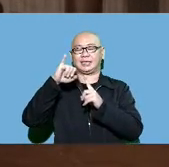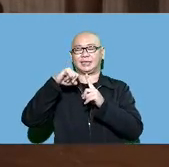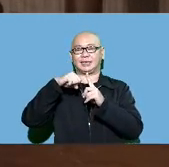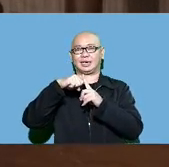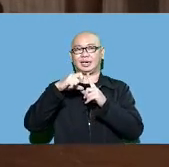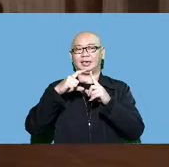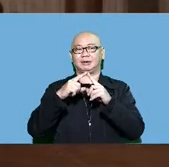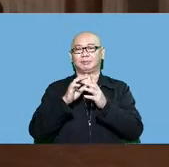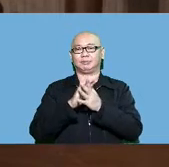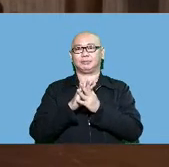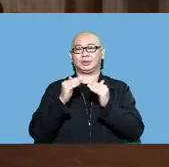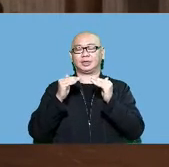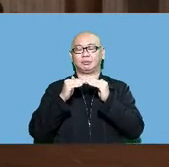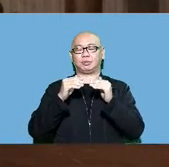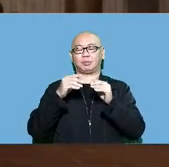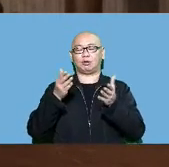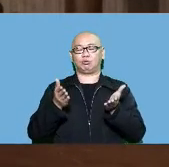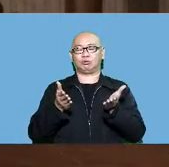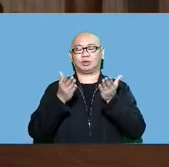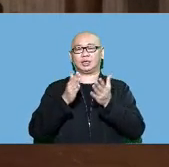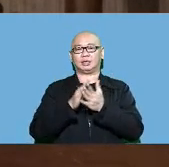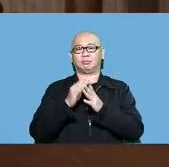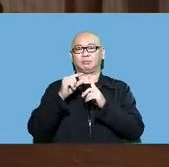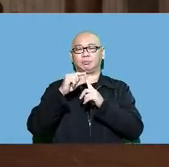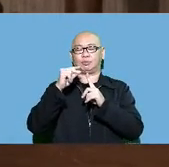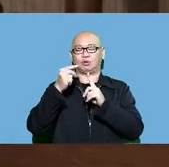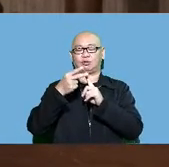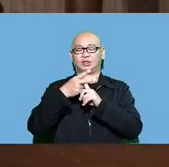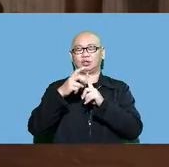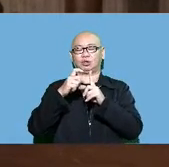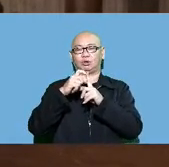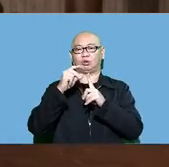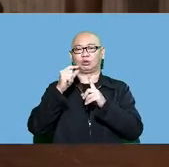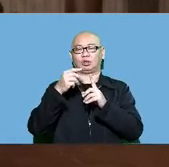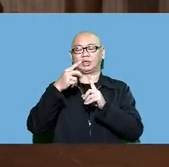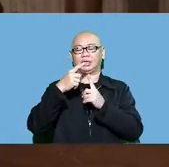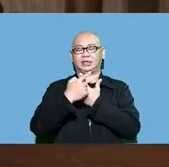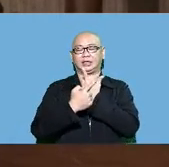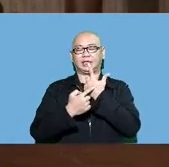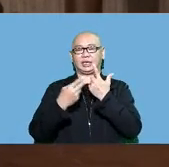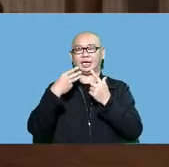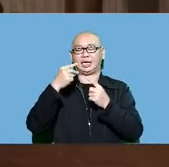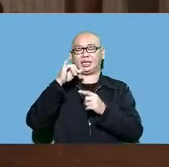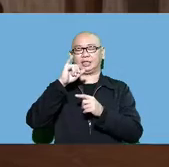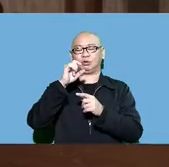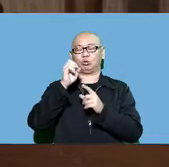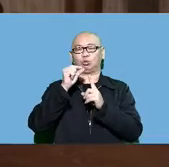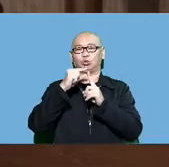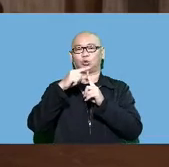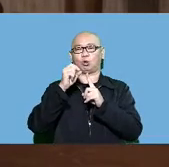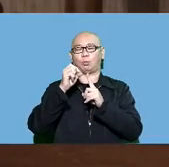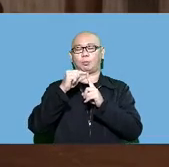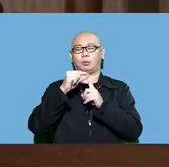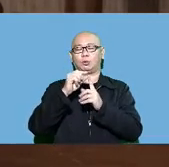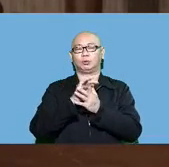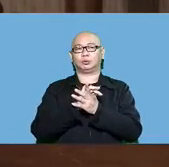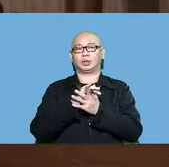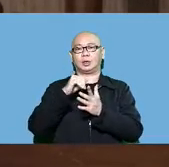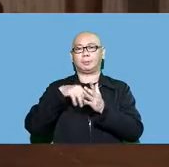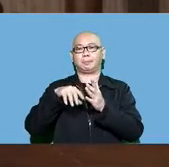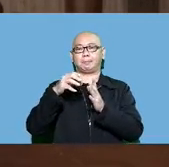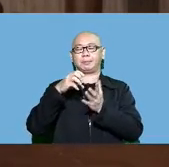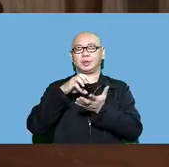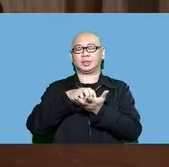pada Fakultas Ilmu Sosial, dan Profesor Dr. Yeri Sutopo MPD MT sebagai profesor dalam bidang